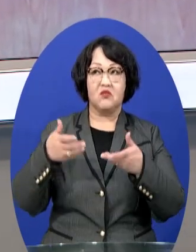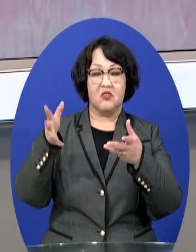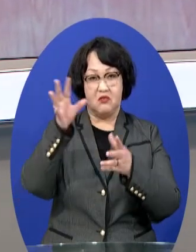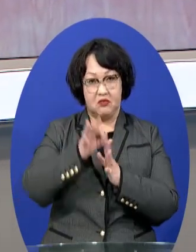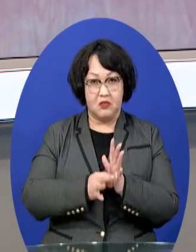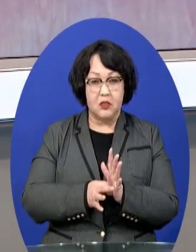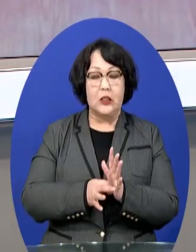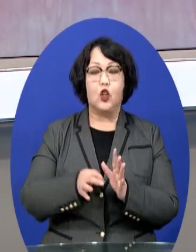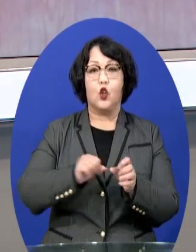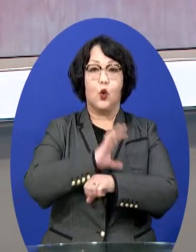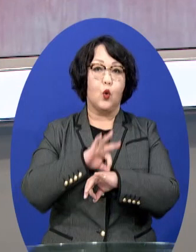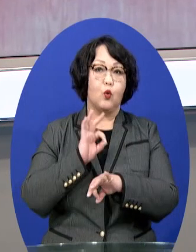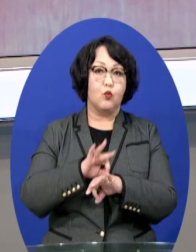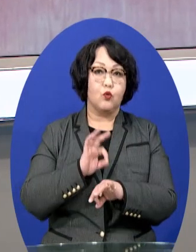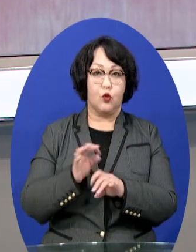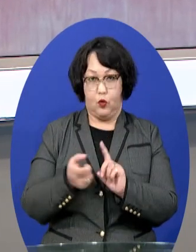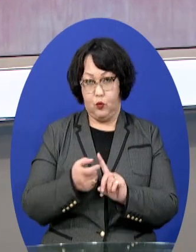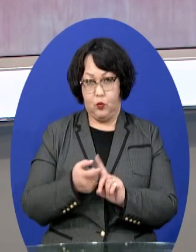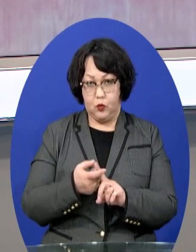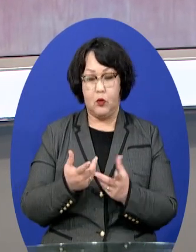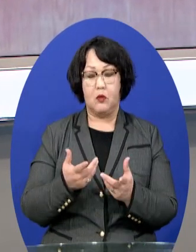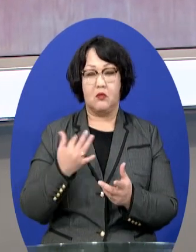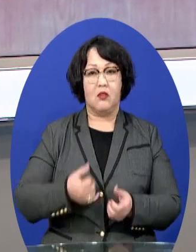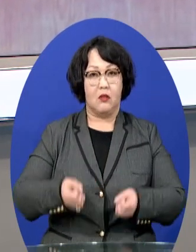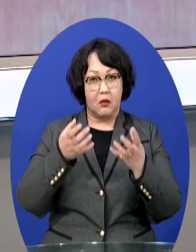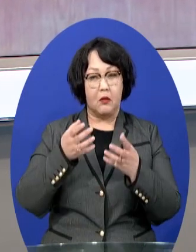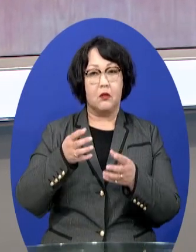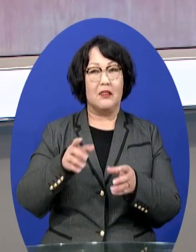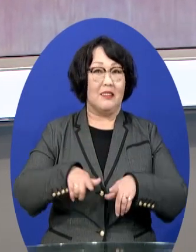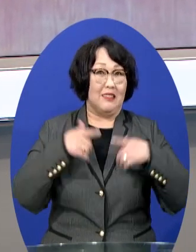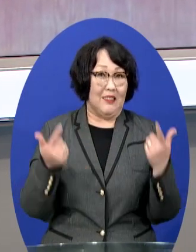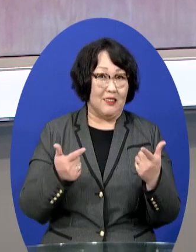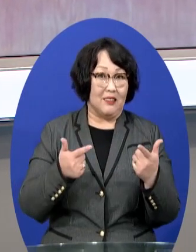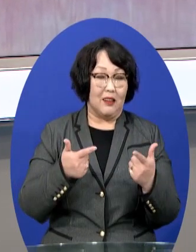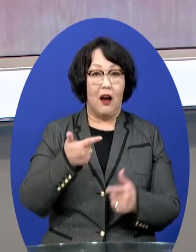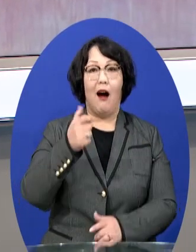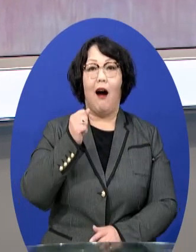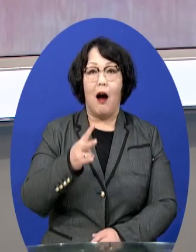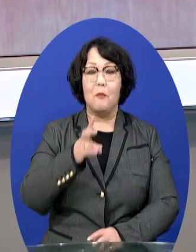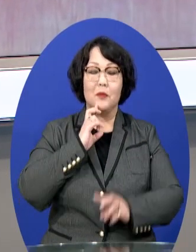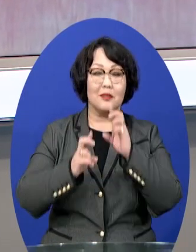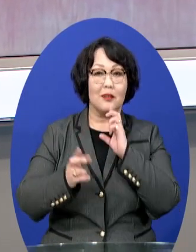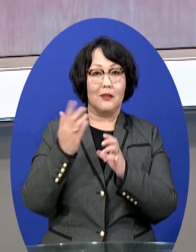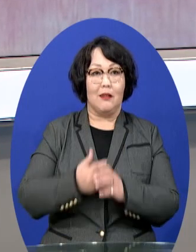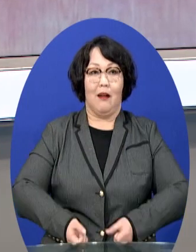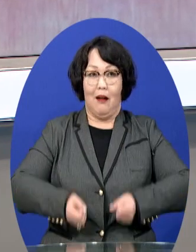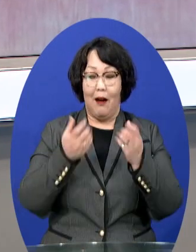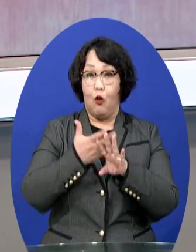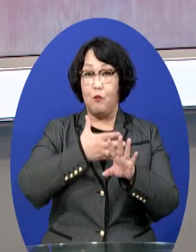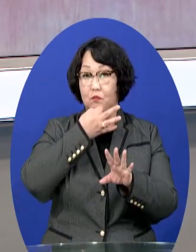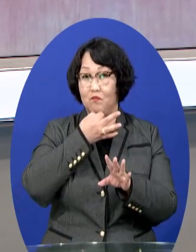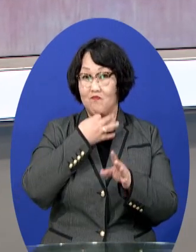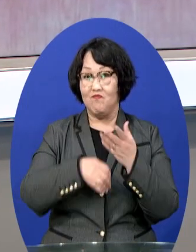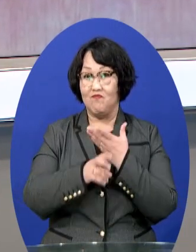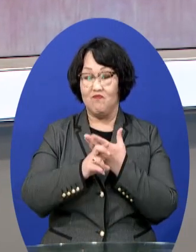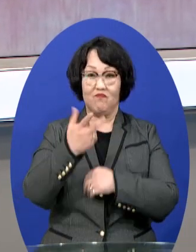Коронавирусны халдварын цар тахлын эсрэг утсыг гаргаж авсан ч хэрвээ гангачгийн цар тахлыг нүрэлэх юм бол түүнээс урьдчилан сэргийлэх ямар ч төрлийн вакцин байхгүй гэж